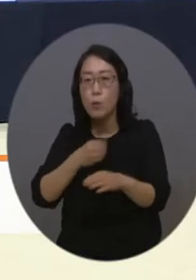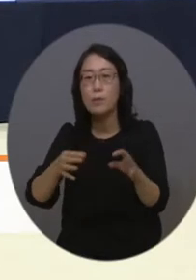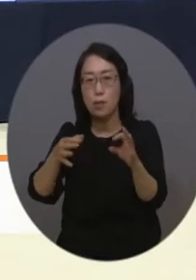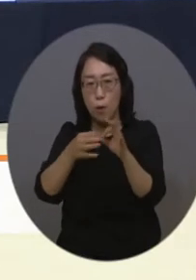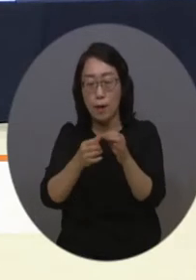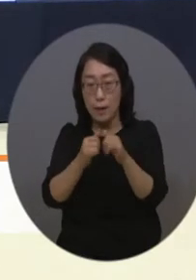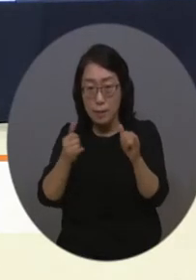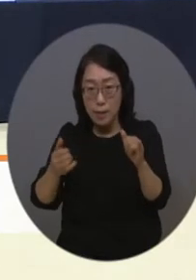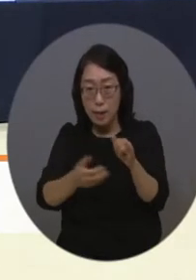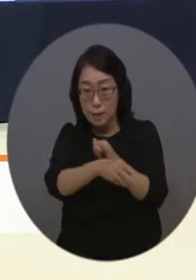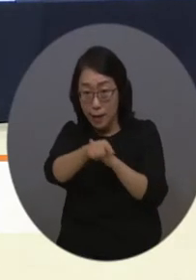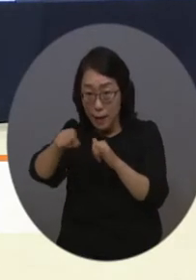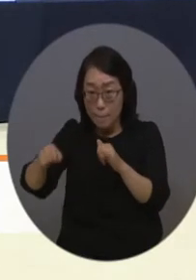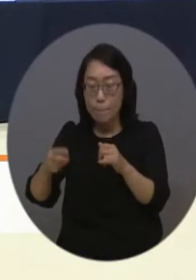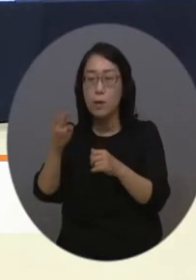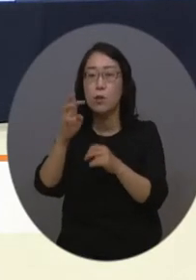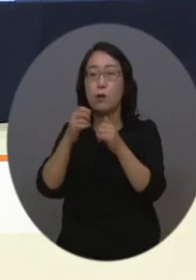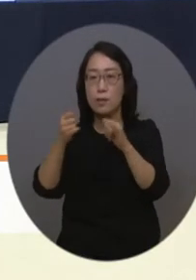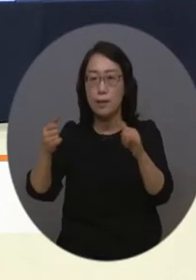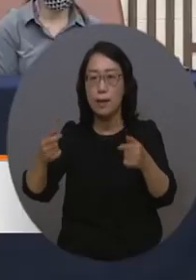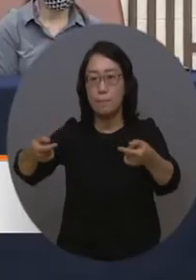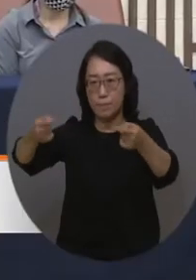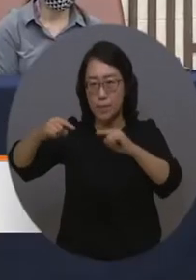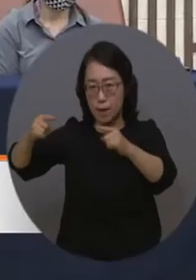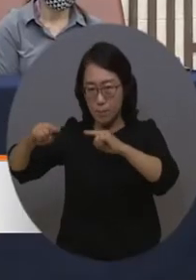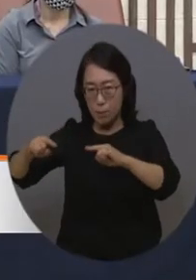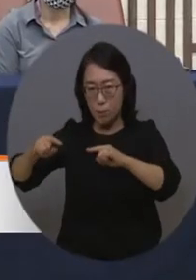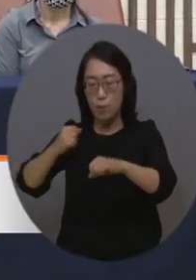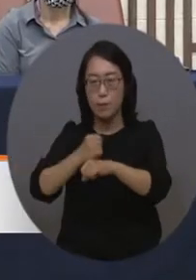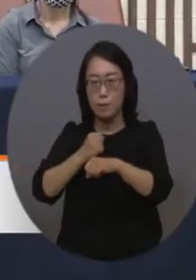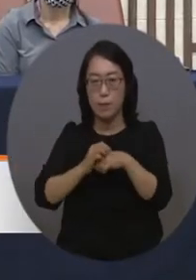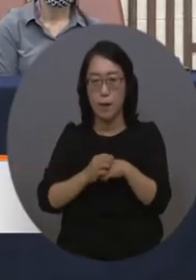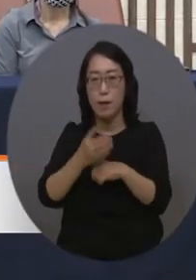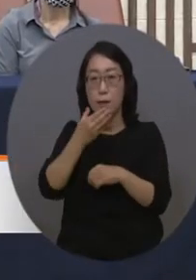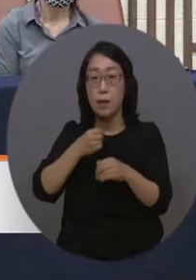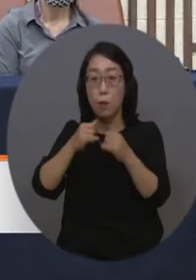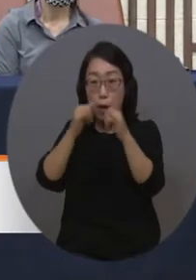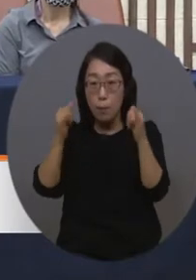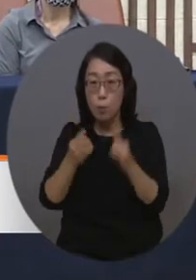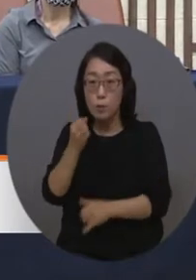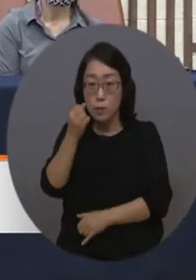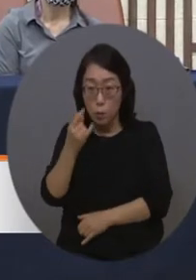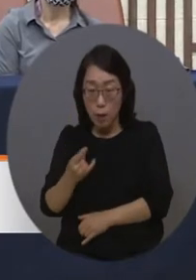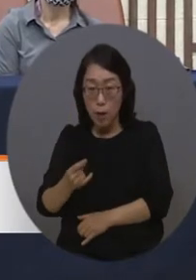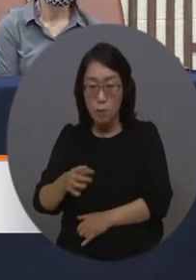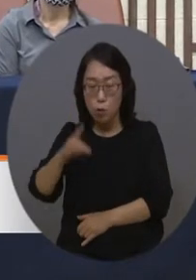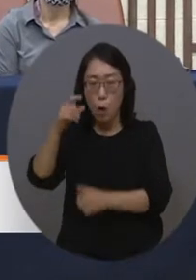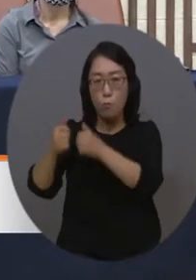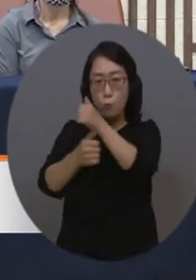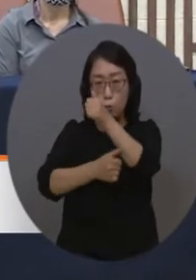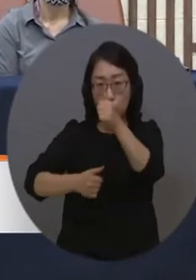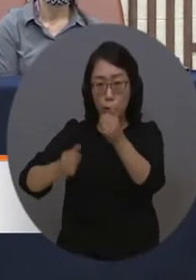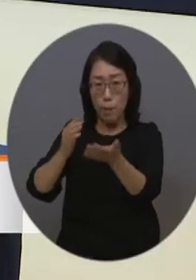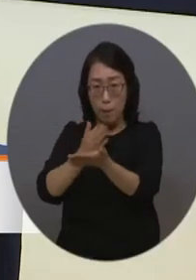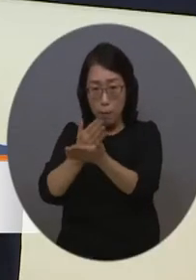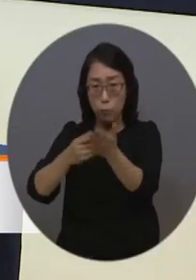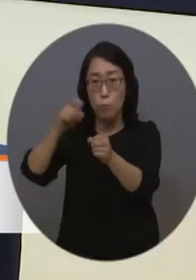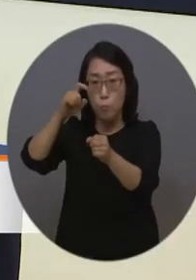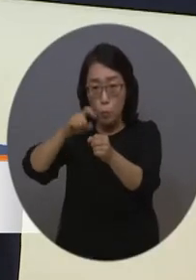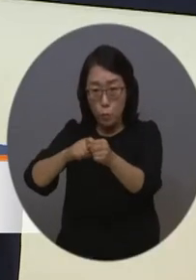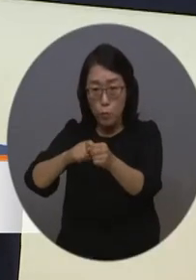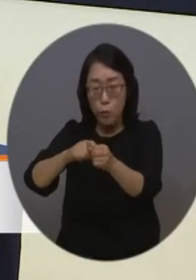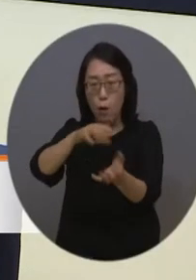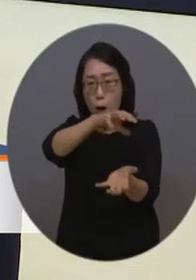복지관계자 30명으로 구성됐습니다. 순천시 사회복지협의회가 최초로 배분위원회를 구성한 것은 후원 물품에